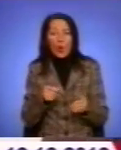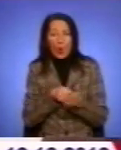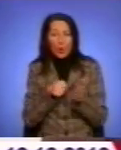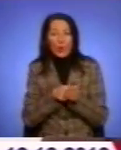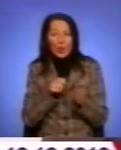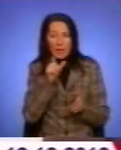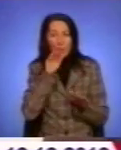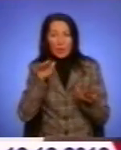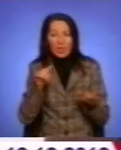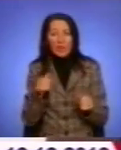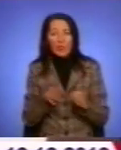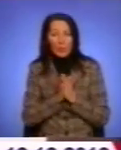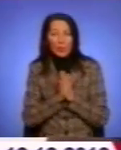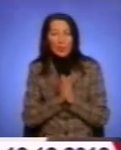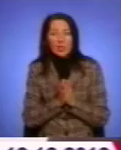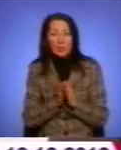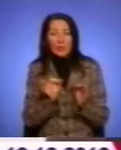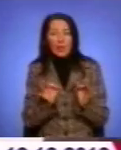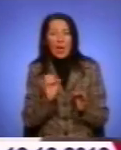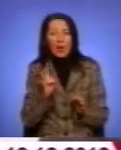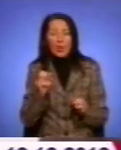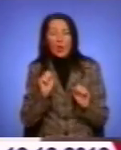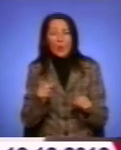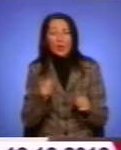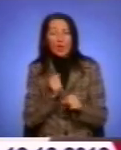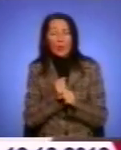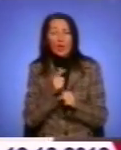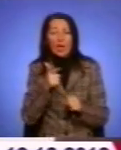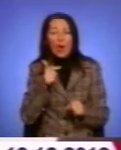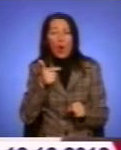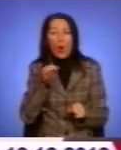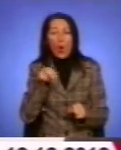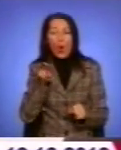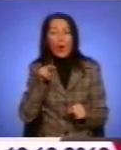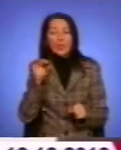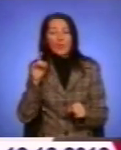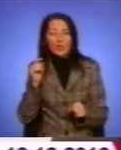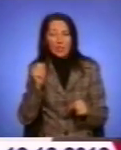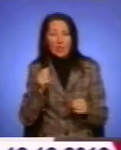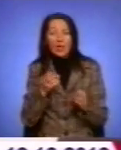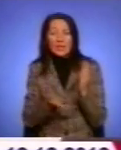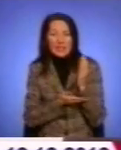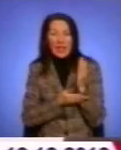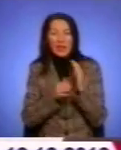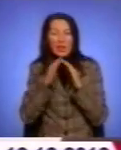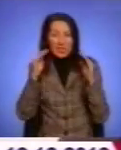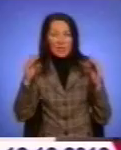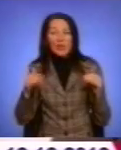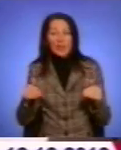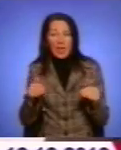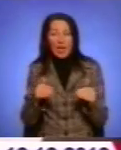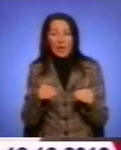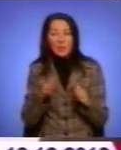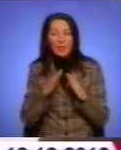годівнички можна з будь-чого. Найкраще це, звичайно, з дерева і з фанери. Але і з вторинних матеріалів.